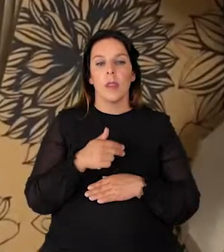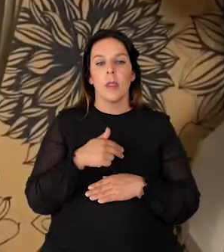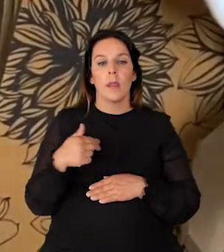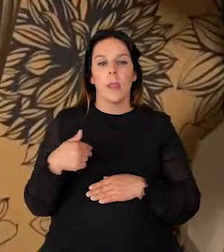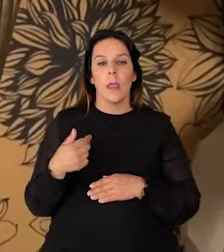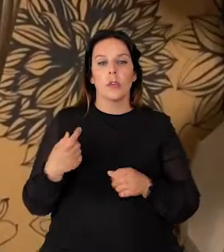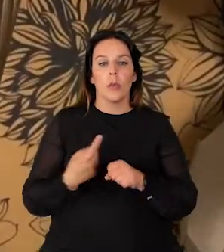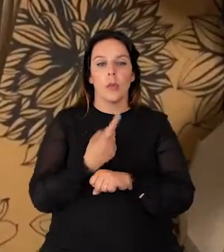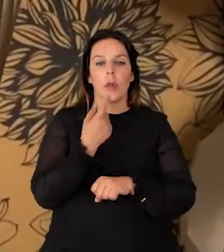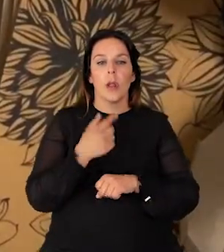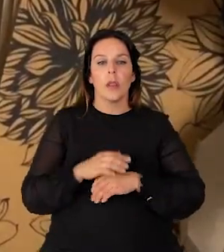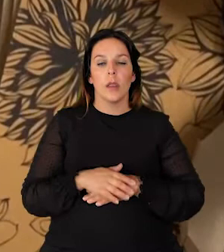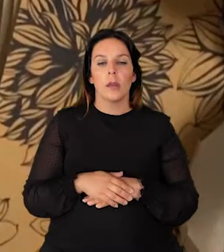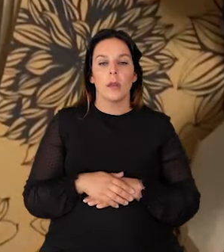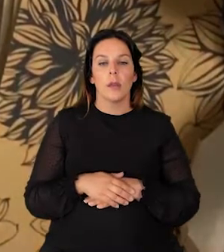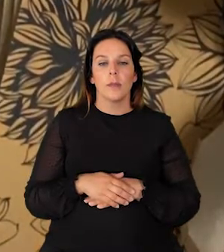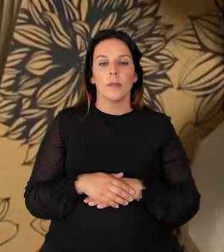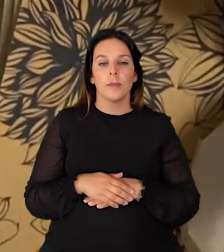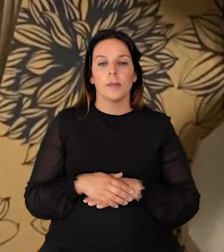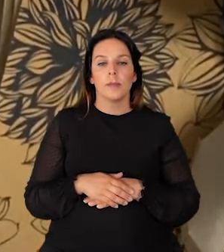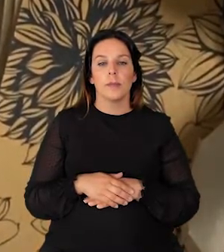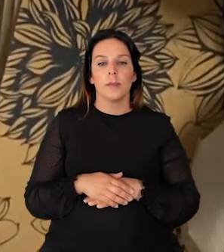naszą rakietę.